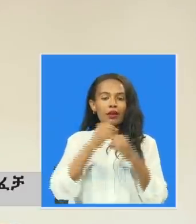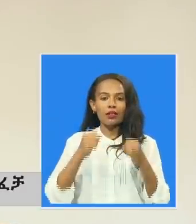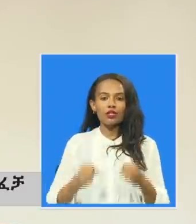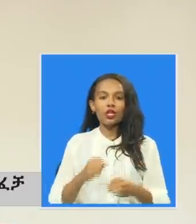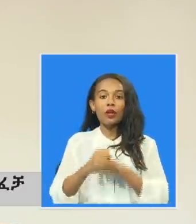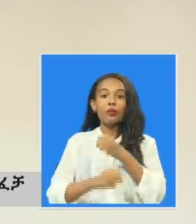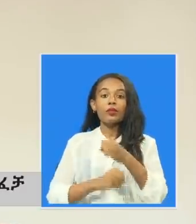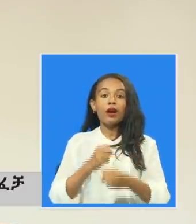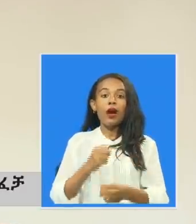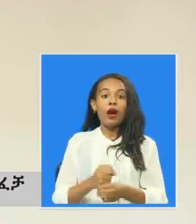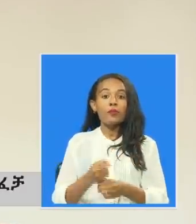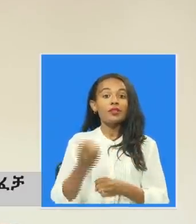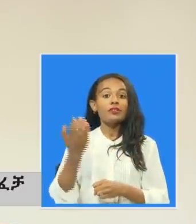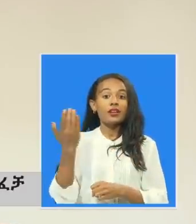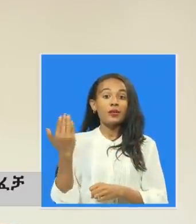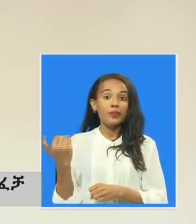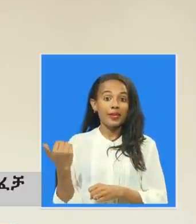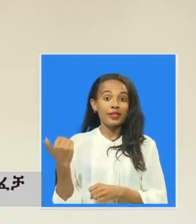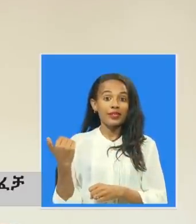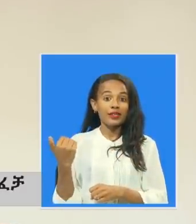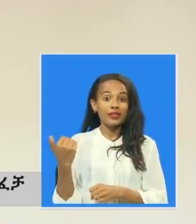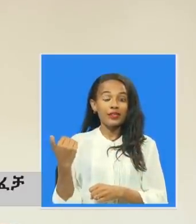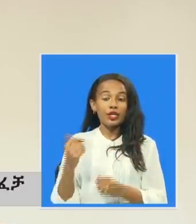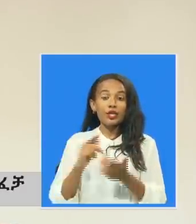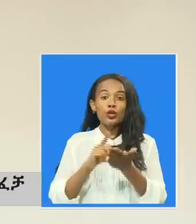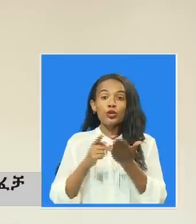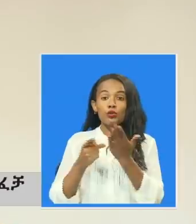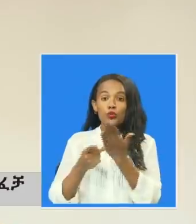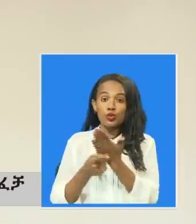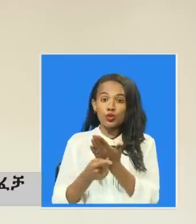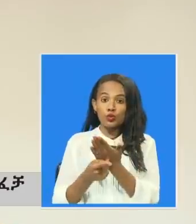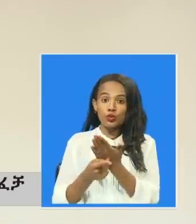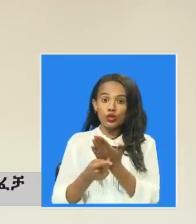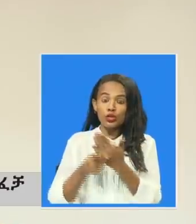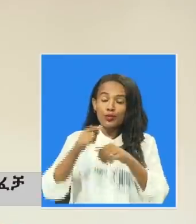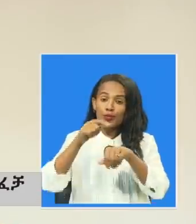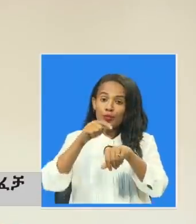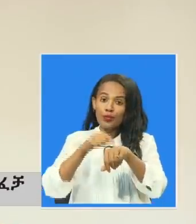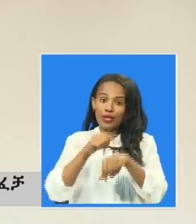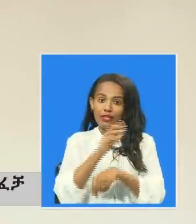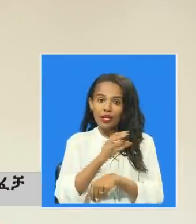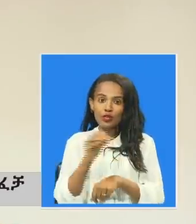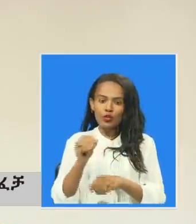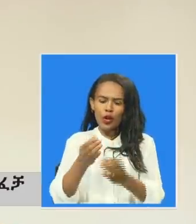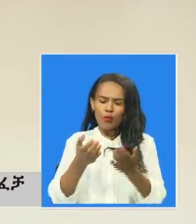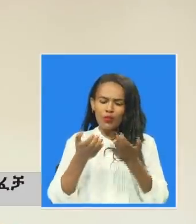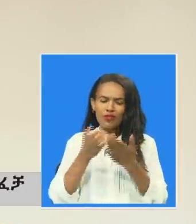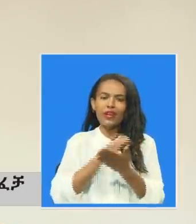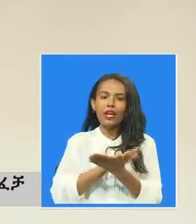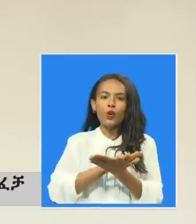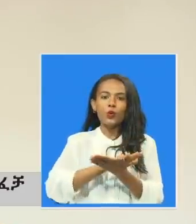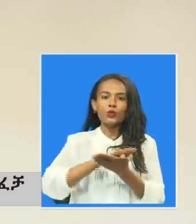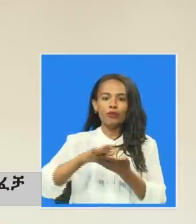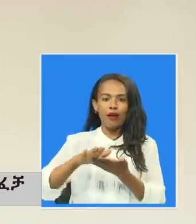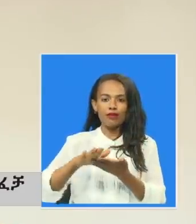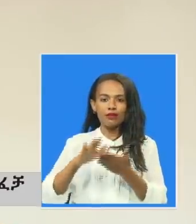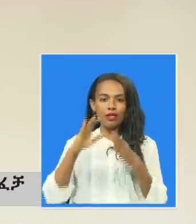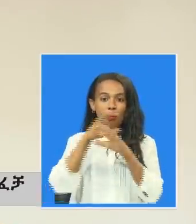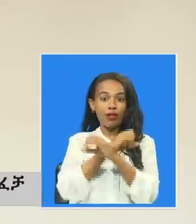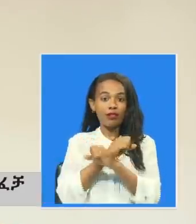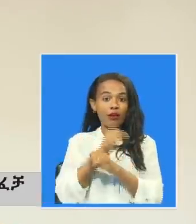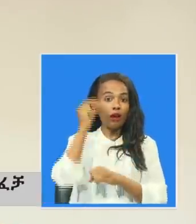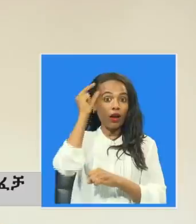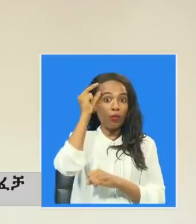የተቻለበት አመት ነበር። ፕሮጀክቶችን በጊዜያቸውና በተፈለገው ጥራት የማጠናቀቅ